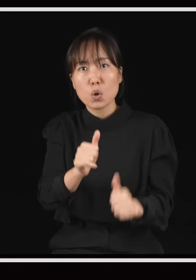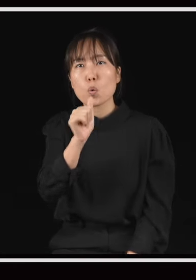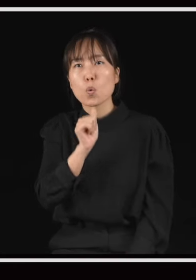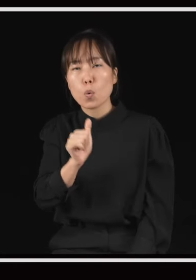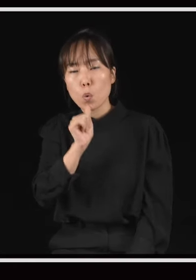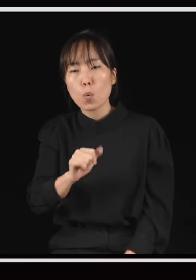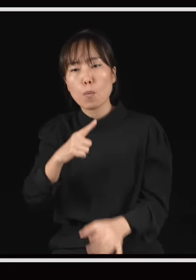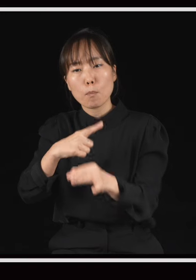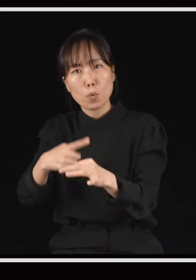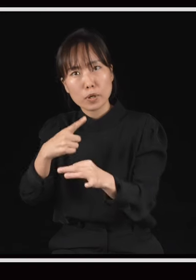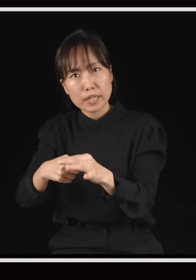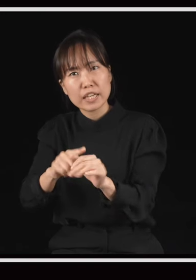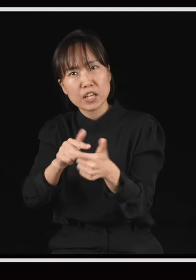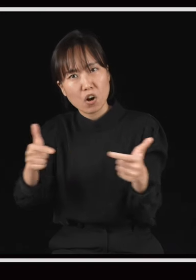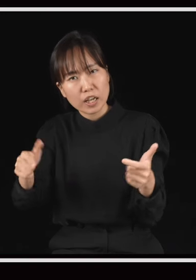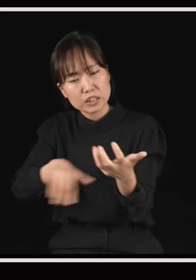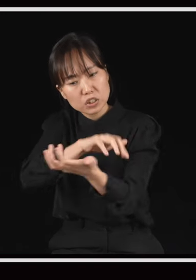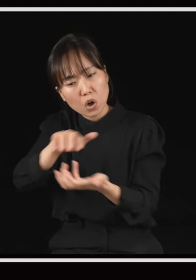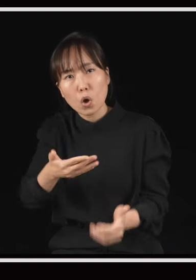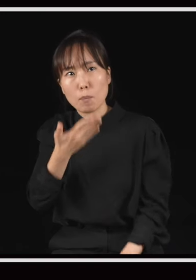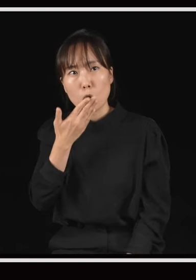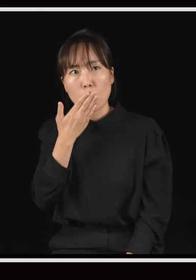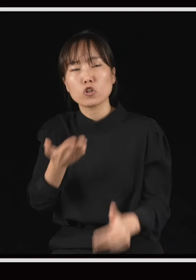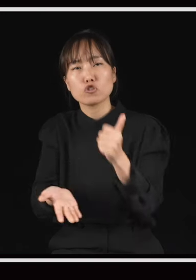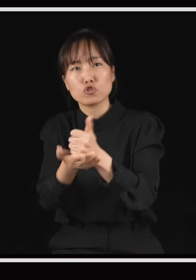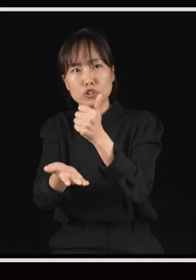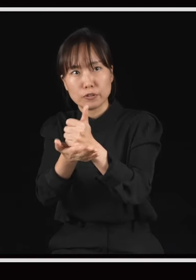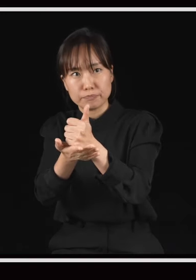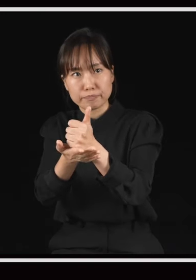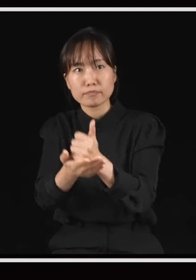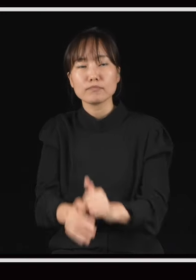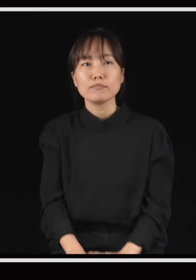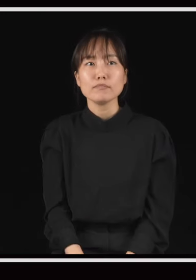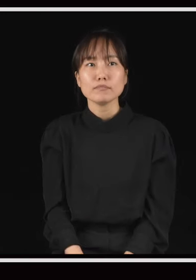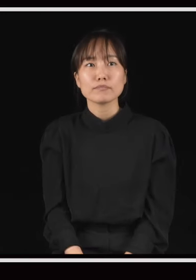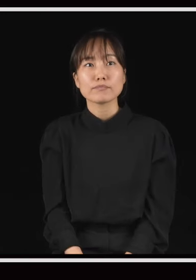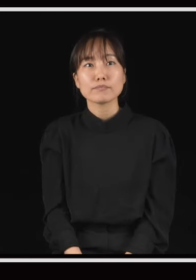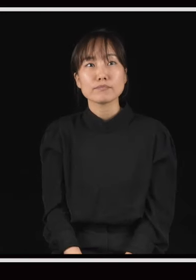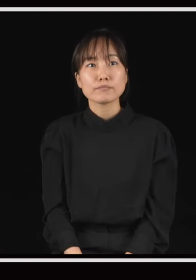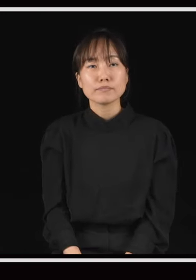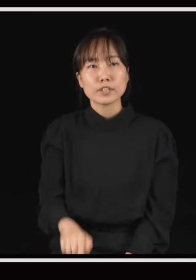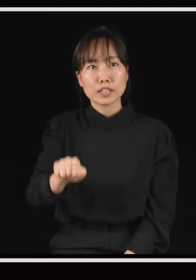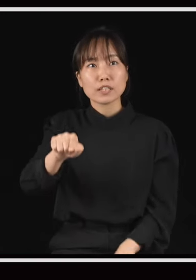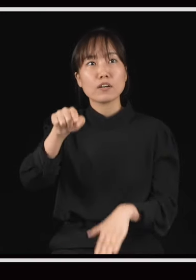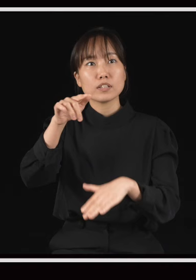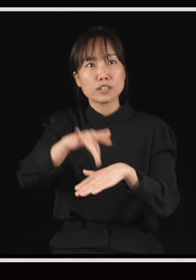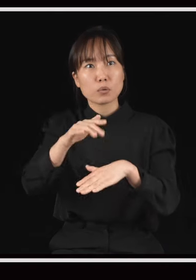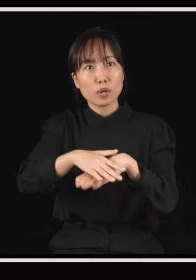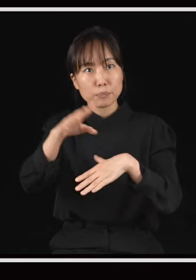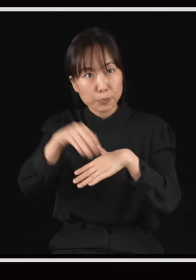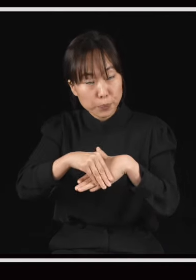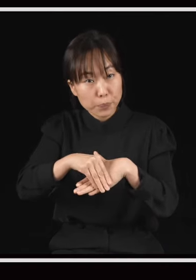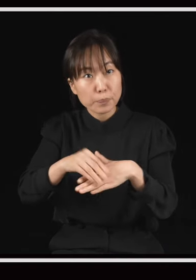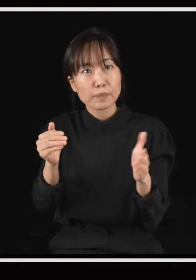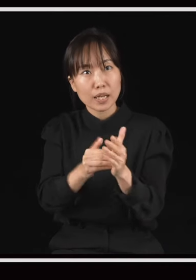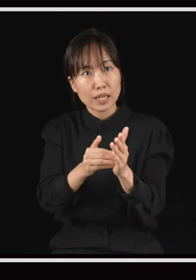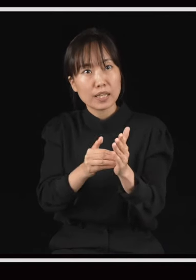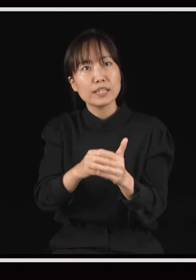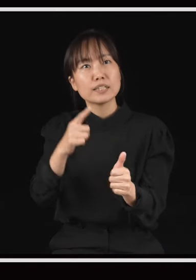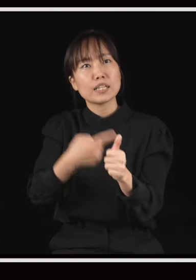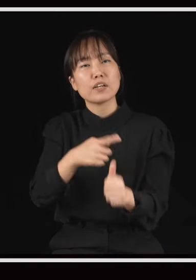것처럼 렌틸콩이라든지 통곡물을 집어넣으세요. 그렇게 되면서 점점 안 먹고 TRD가